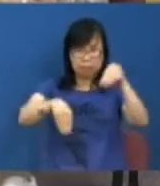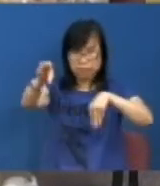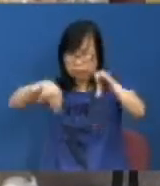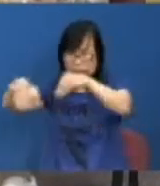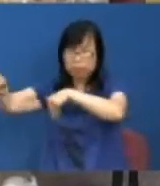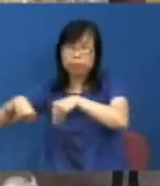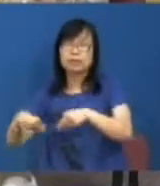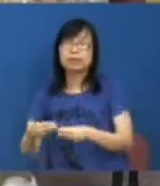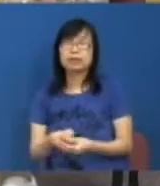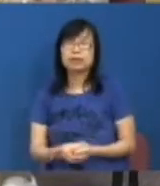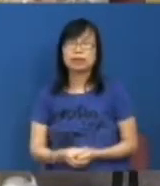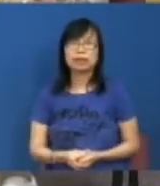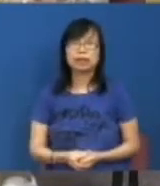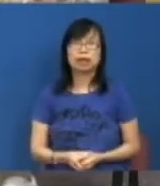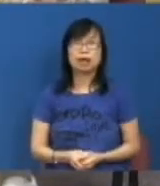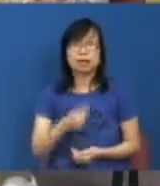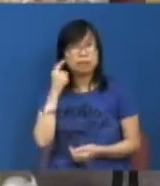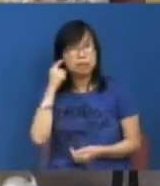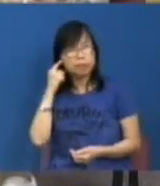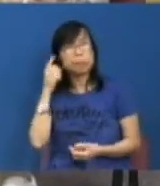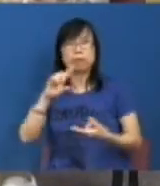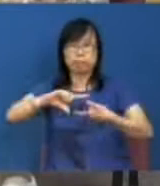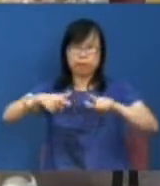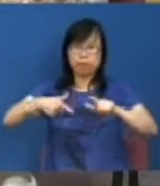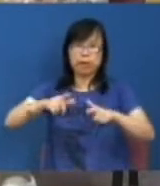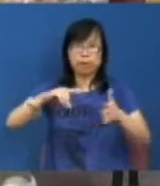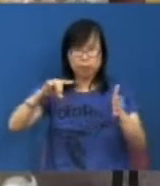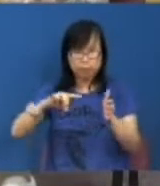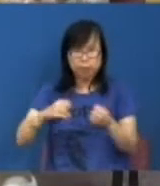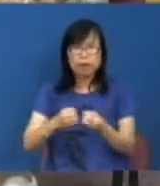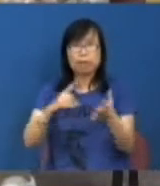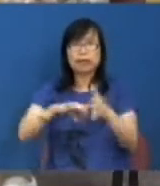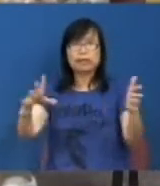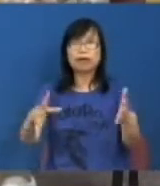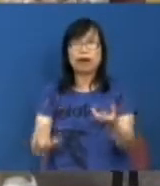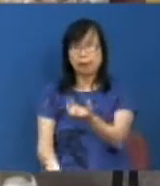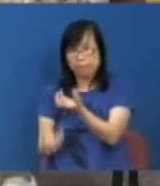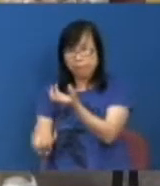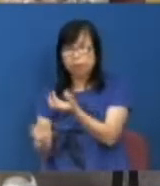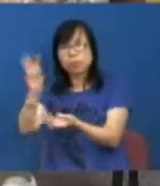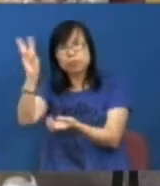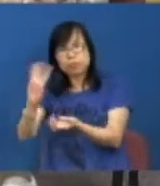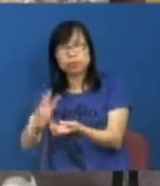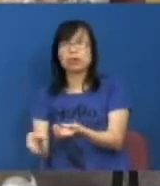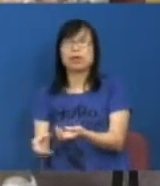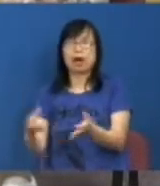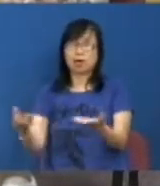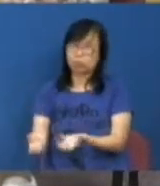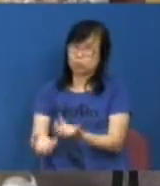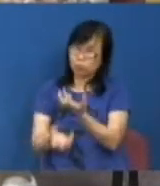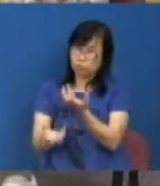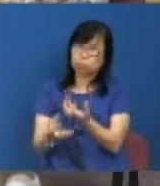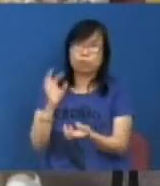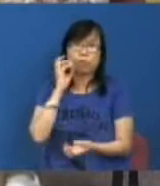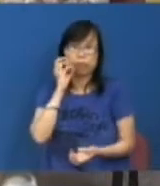然之後就再可能有啲方法可以做到啲發電，或者可能煲到熱水嘅，可能直接可能燒到煮到飯食嘅，咁